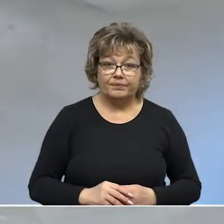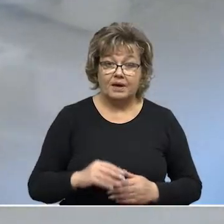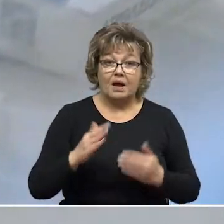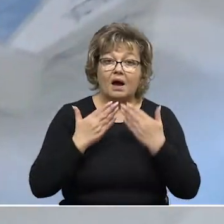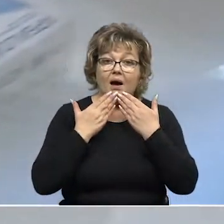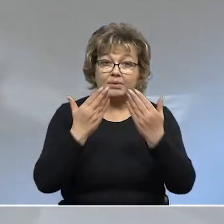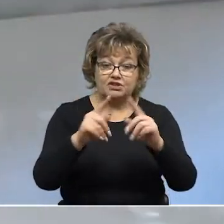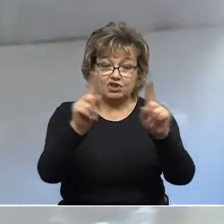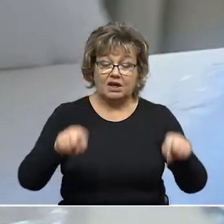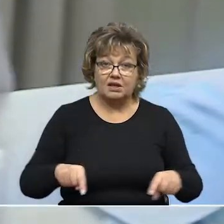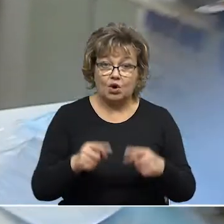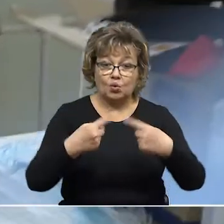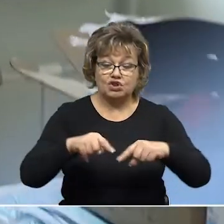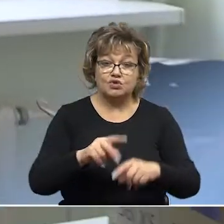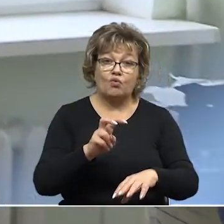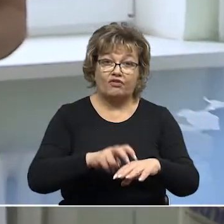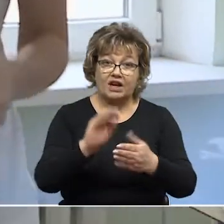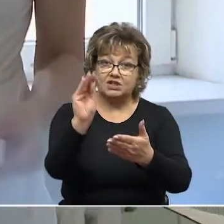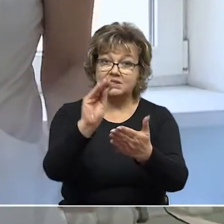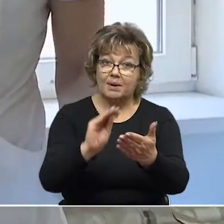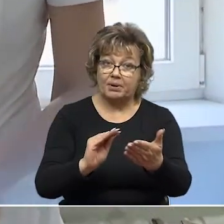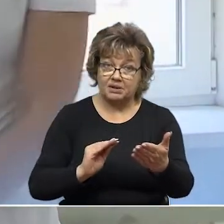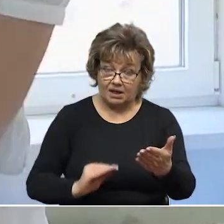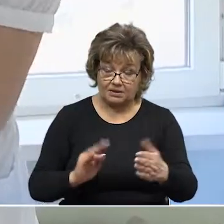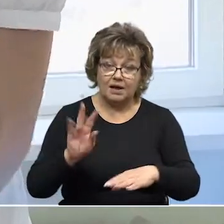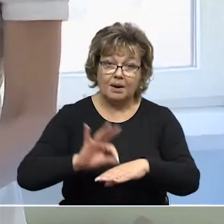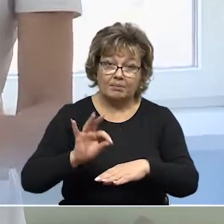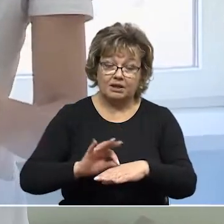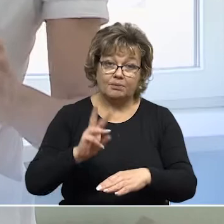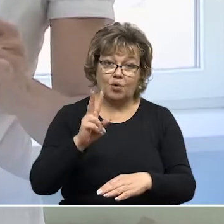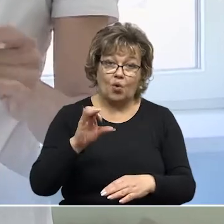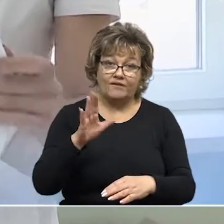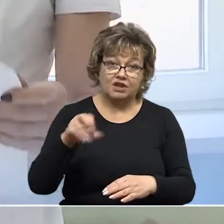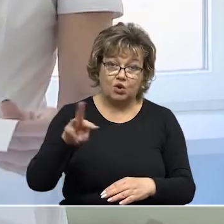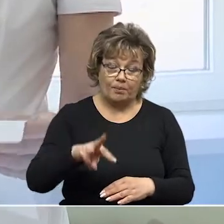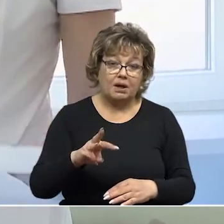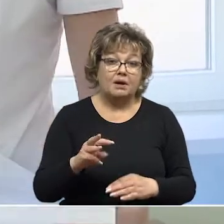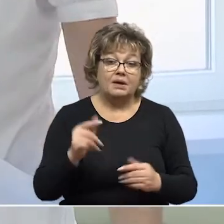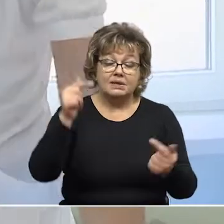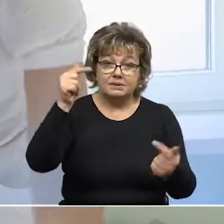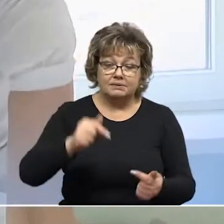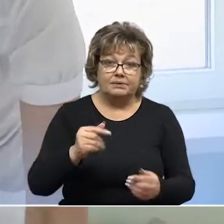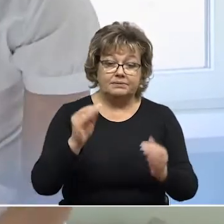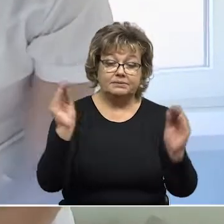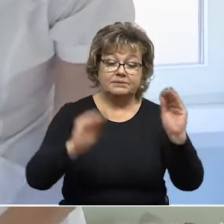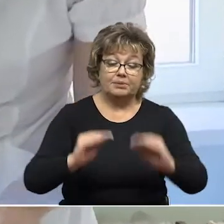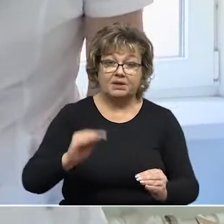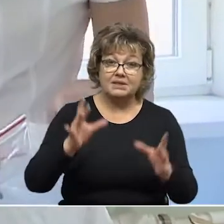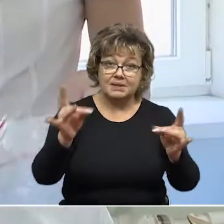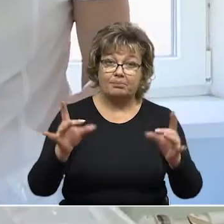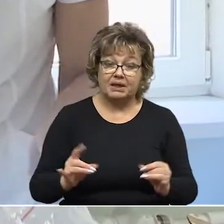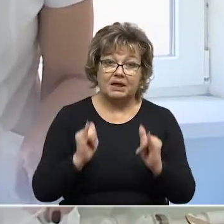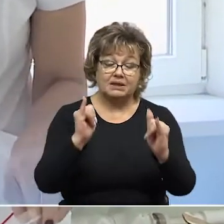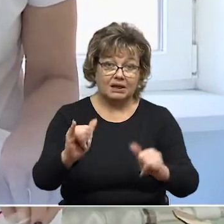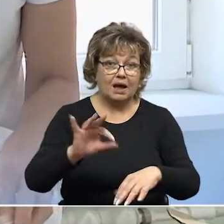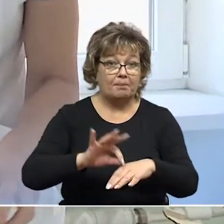Лист назначения заполняет врач участковый на пациента больным ковидом. Согласно этому листу назначения собирается пакет